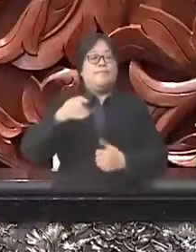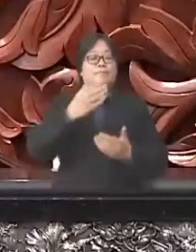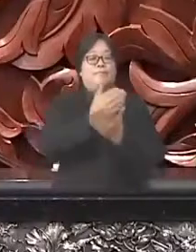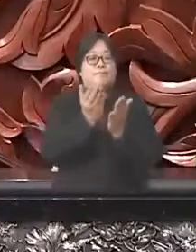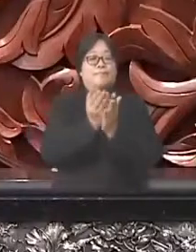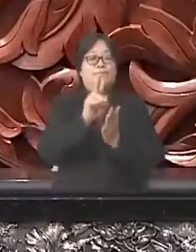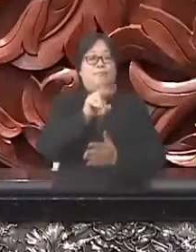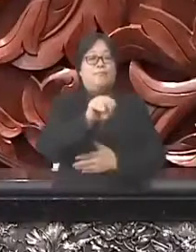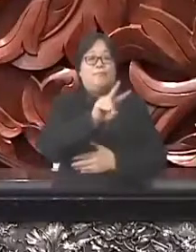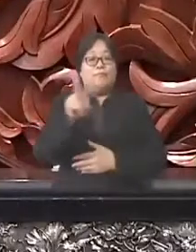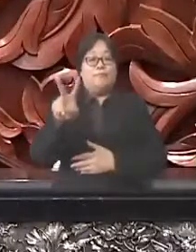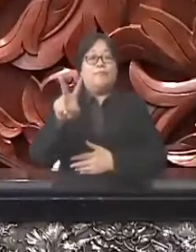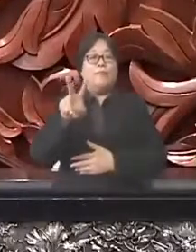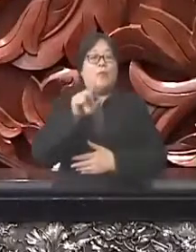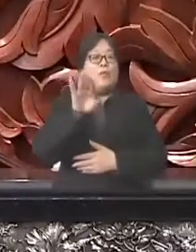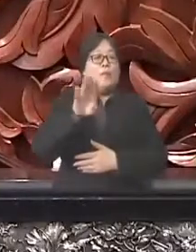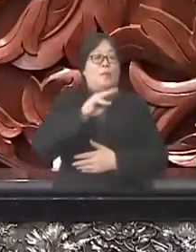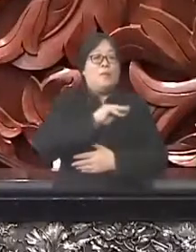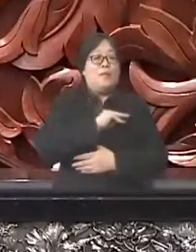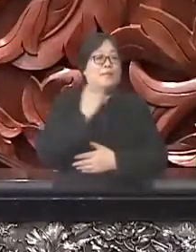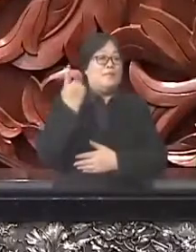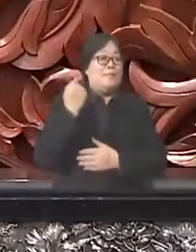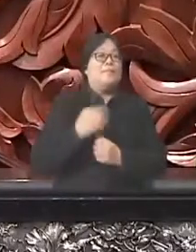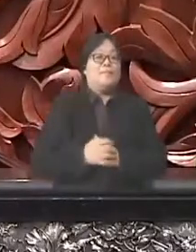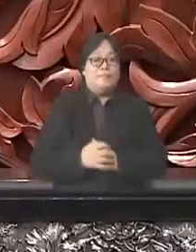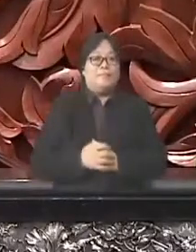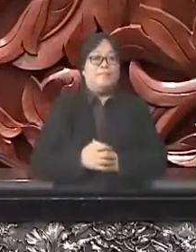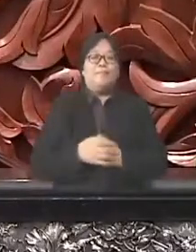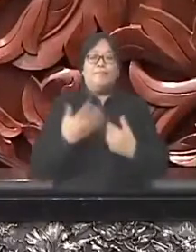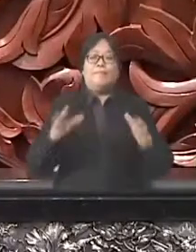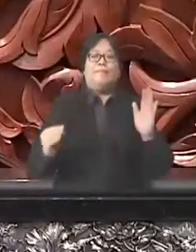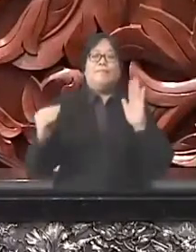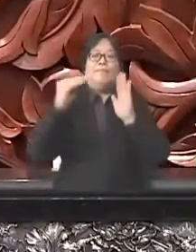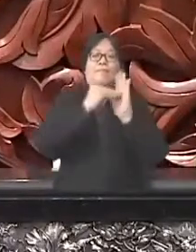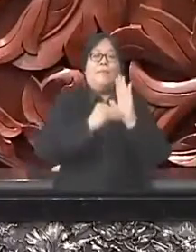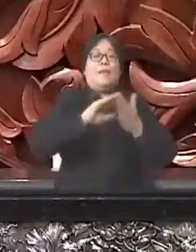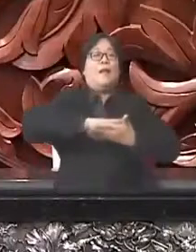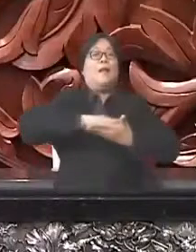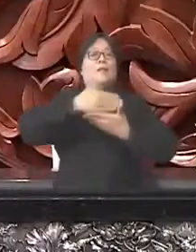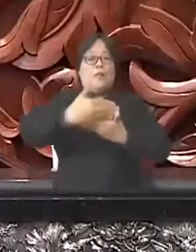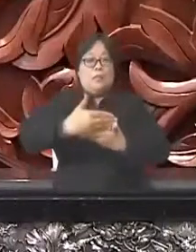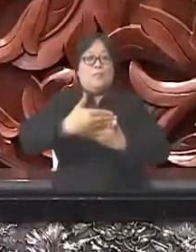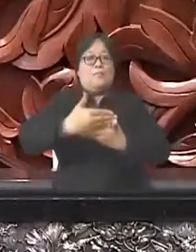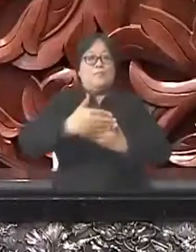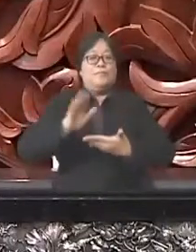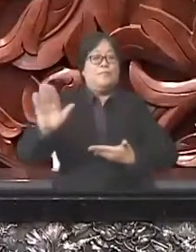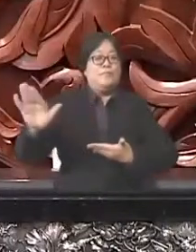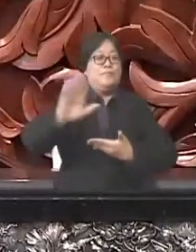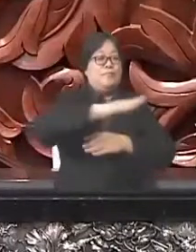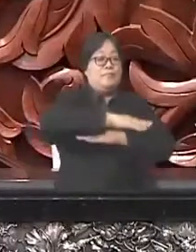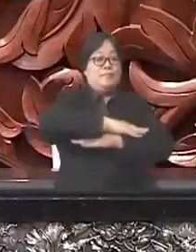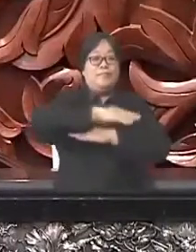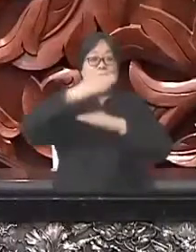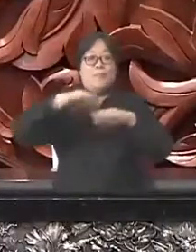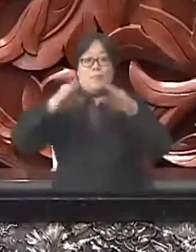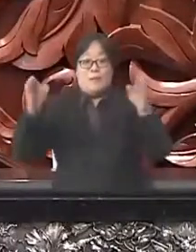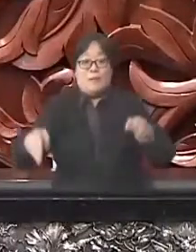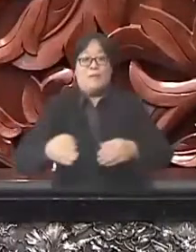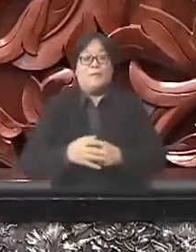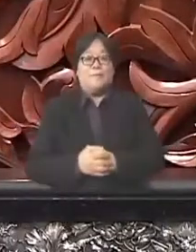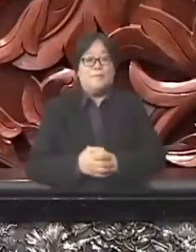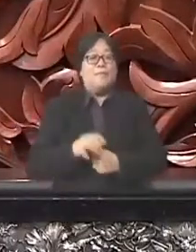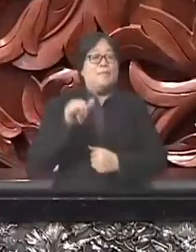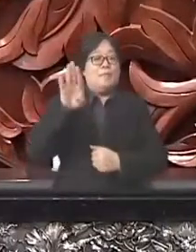belanjawan 2022 oleh yang pomade Menteri Keuangan tadi telah dimasukkan kedalam laptop diatas meja alel yang bermazmur